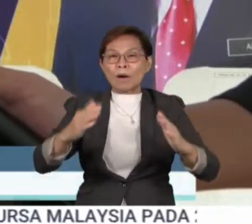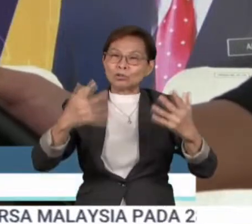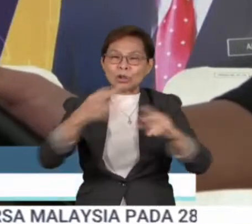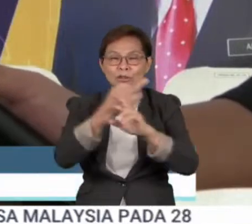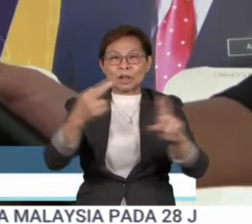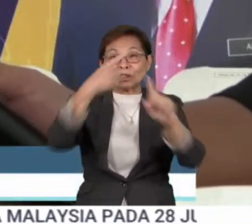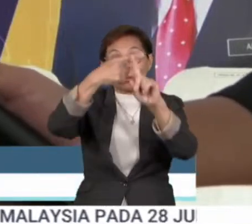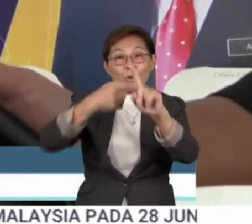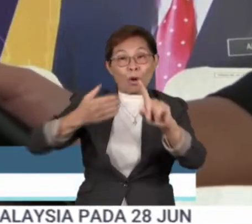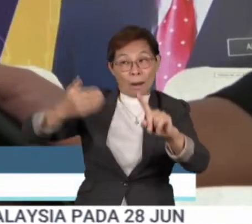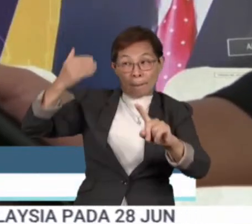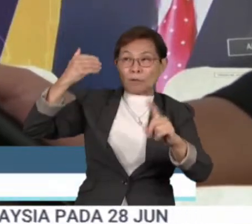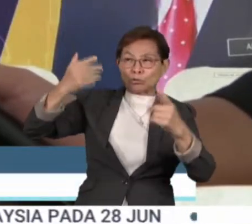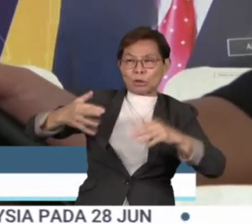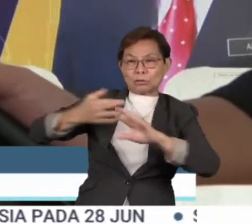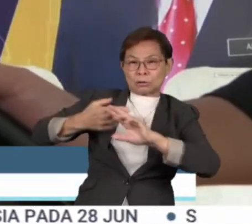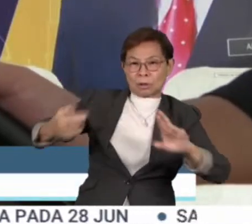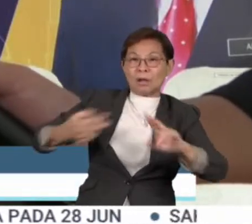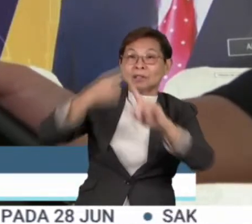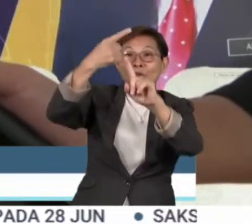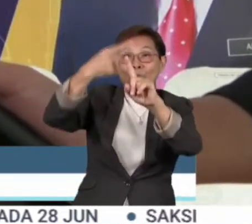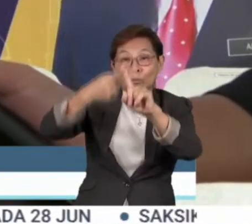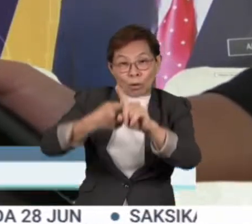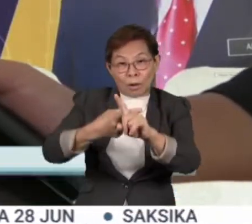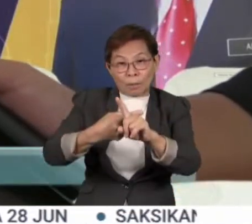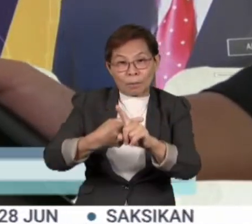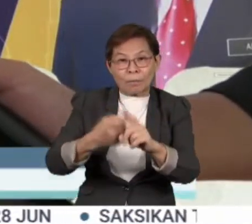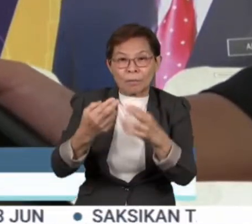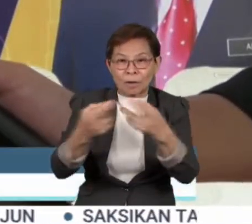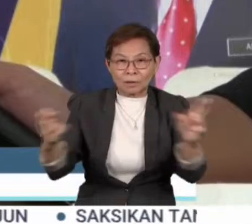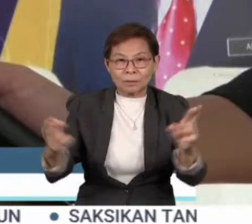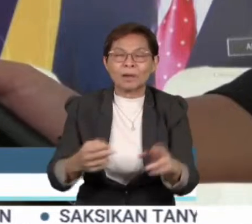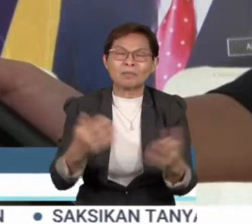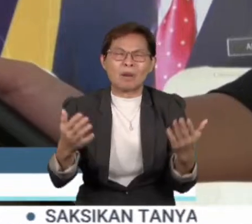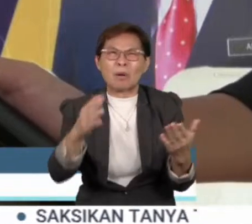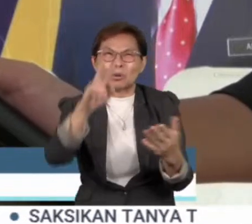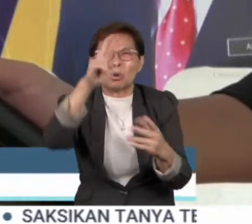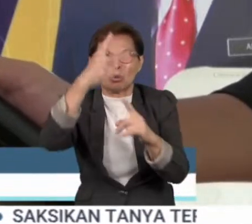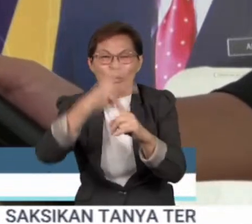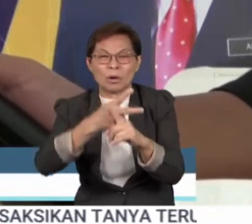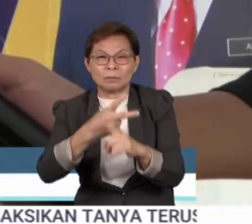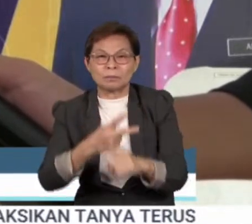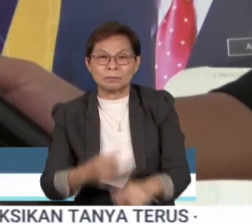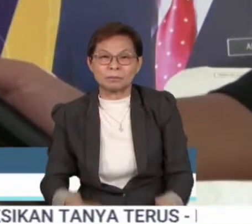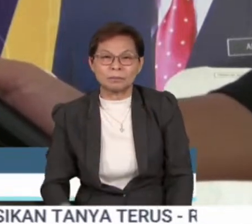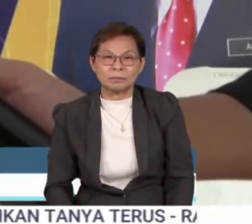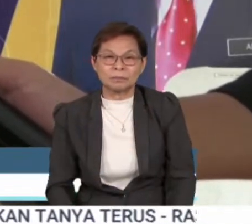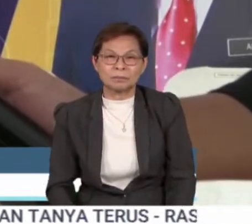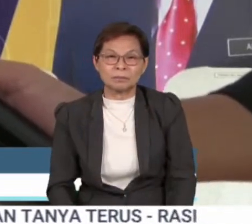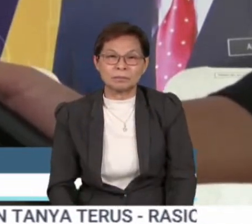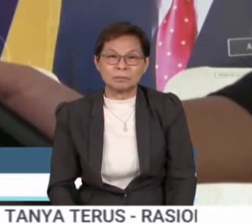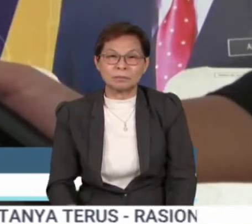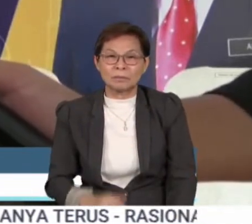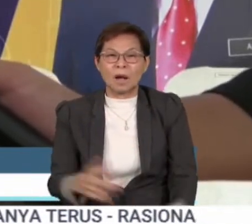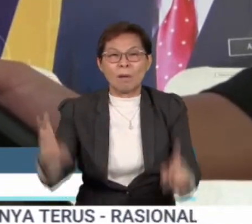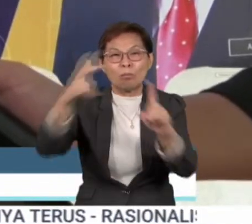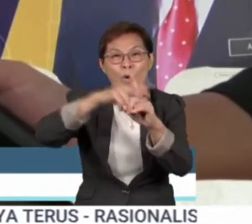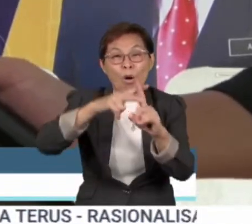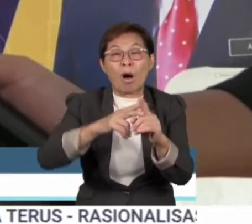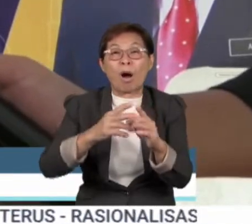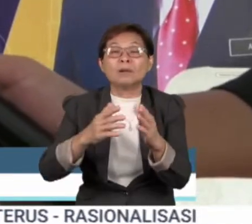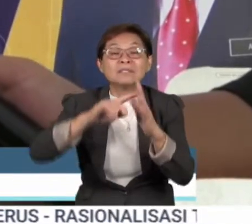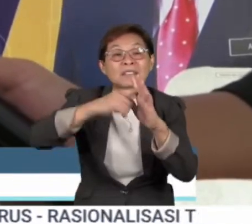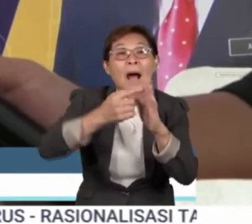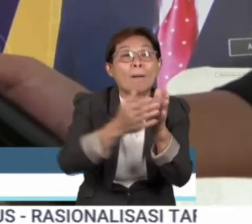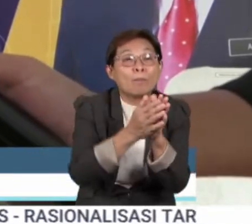Dia ambil masa 2 bulan. Lepas itu sebulan rasmi, lebih kurang 3 bulan. Start mohonnya bila? Start mohon dari tahun lepas.